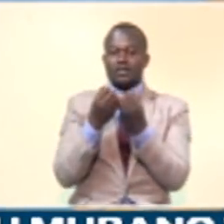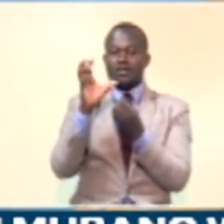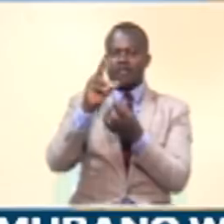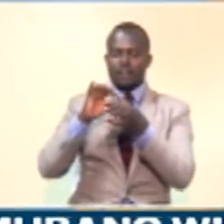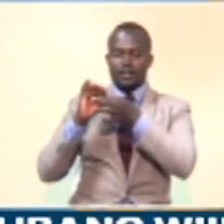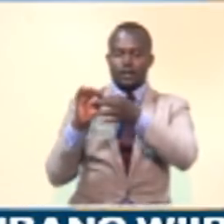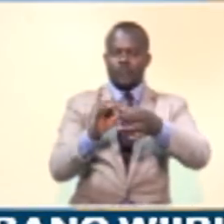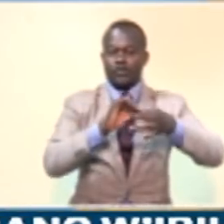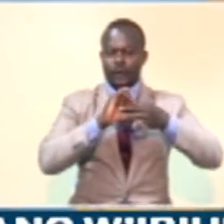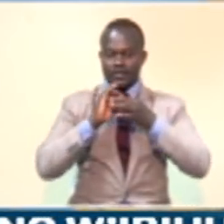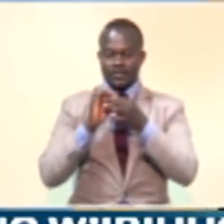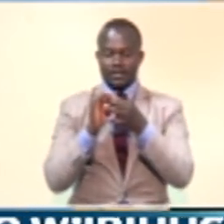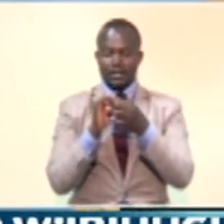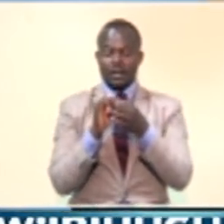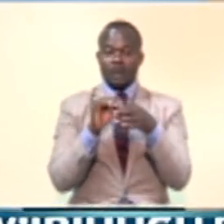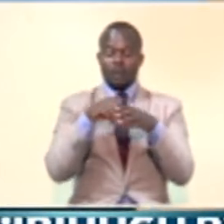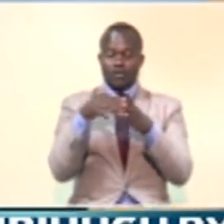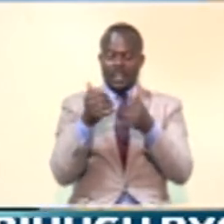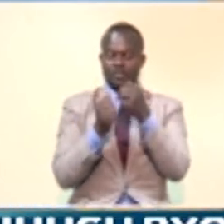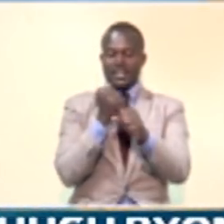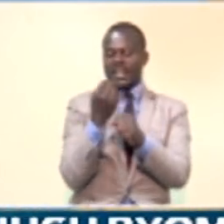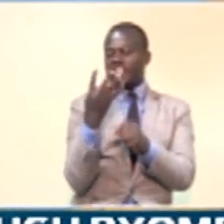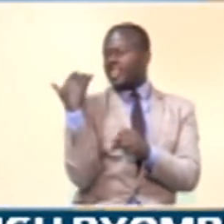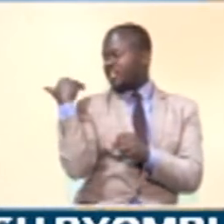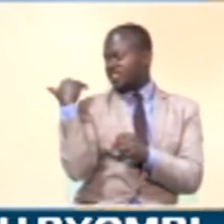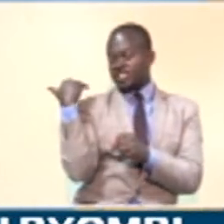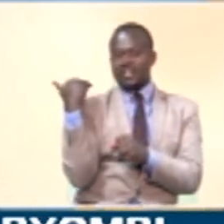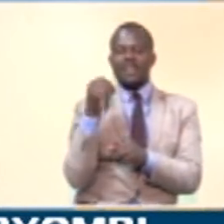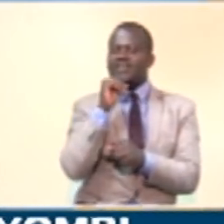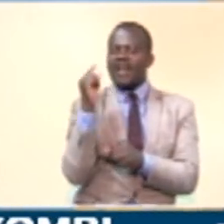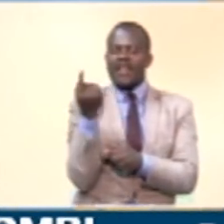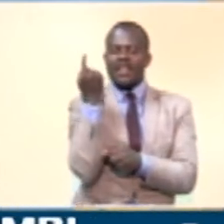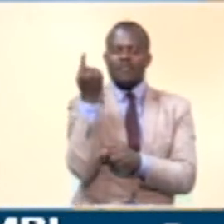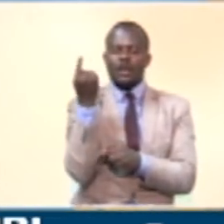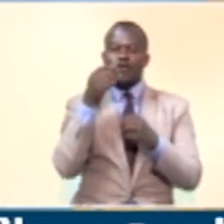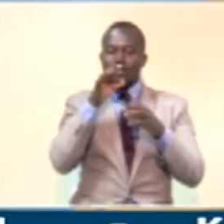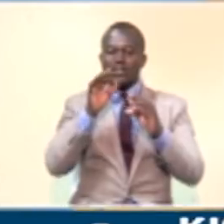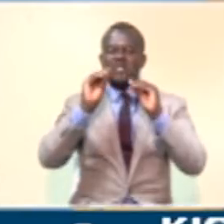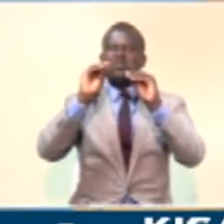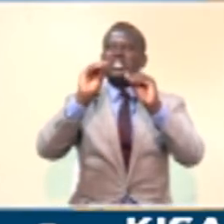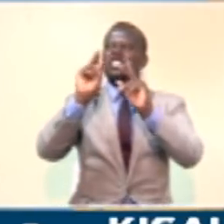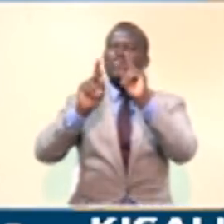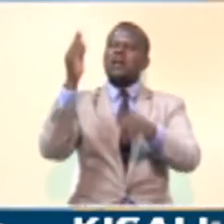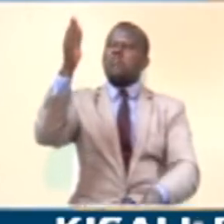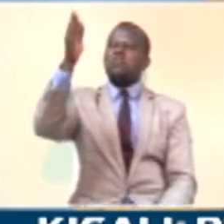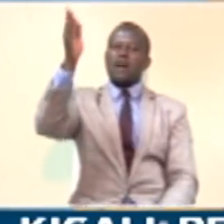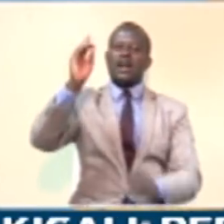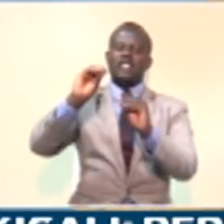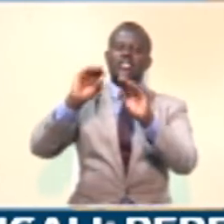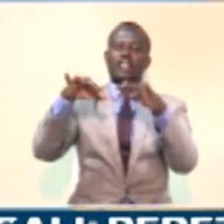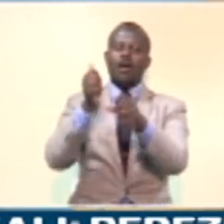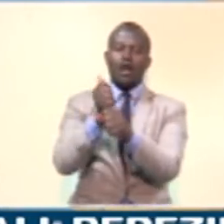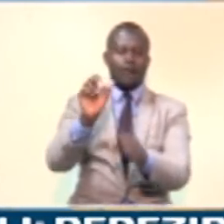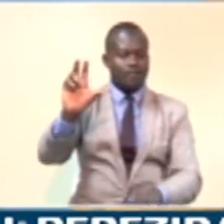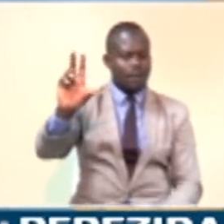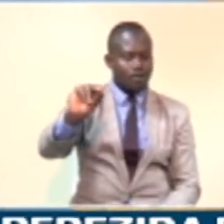Ubumwe. Muri iyi myaka ine ishize, nta na rimwe Ubufaransa bwigeze buha amasomo uwo ari we wese. La France n'a